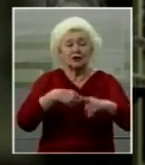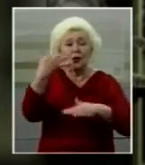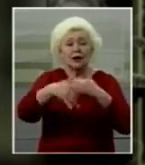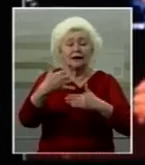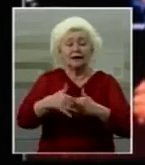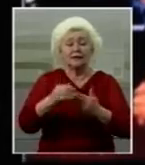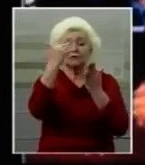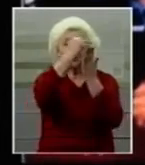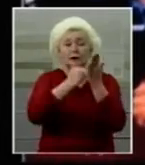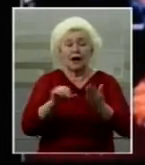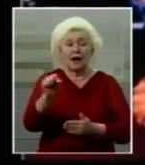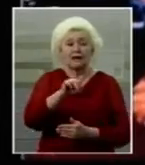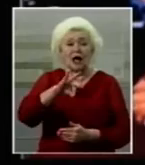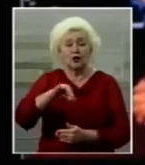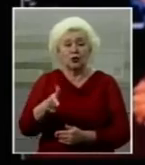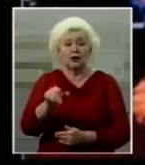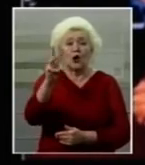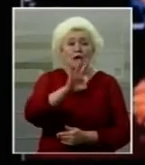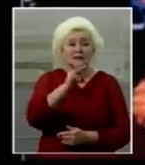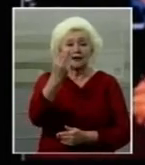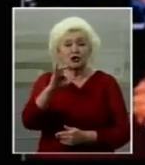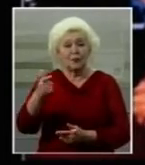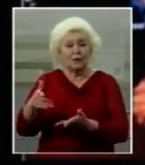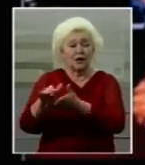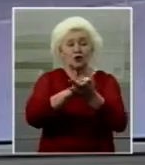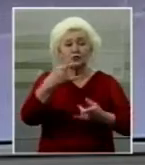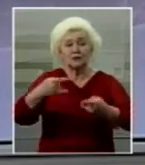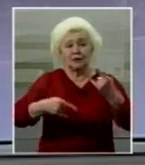Херсонський хронограф». Анатон Олександр Шепель, Суспільне, Херсон.